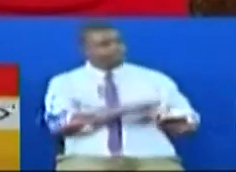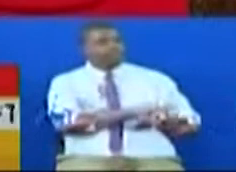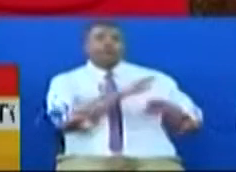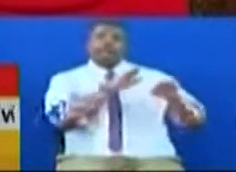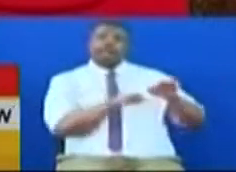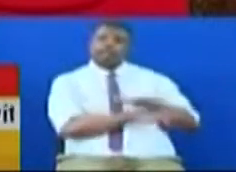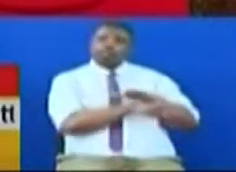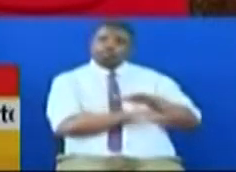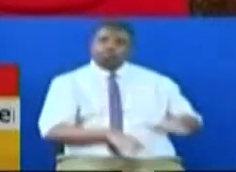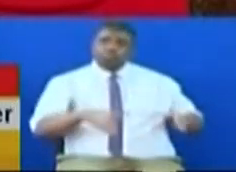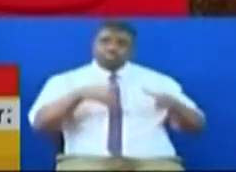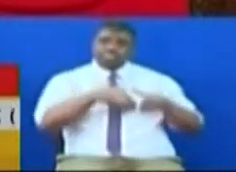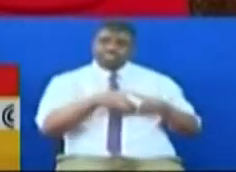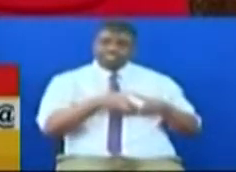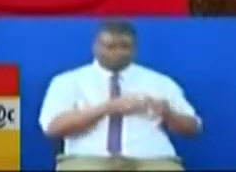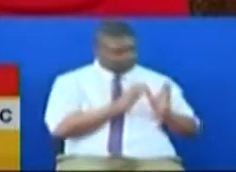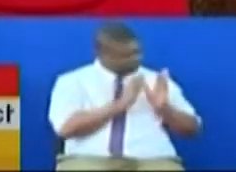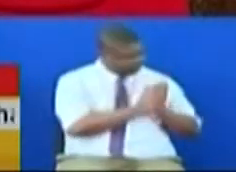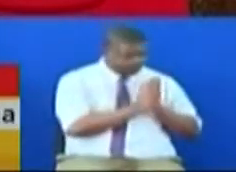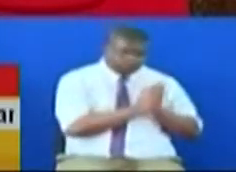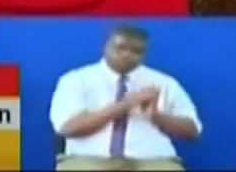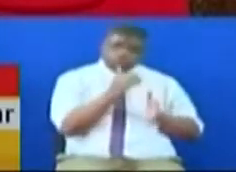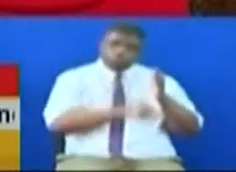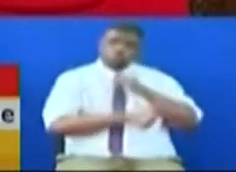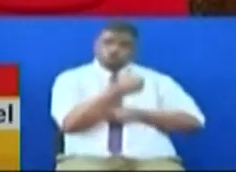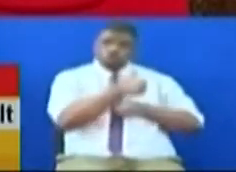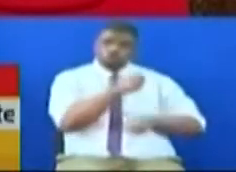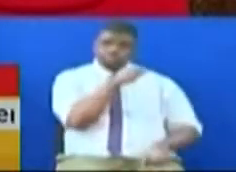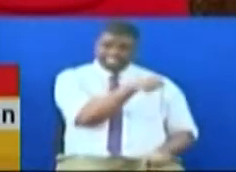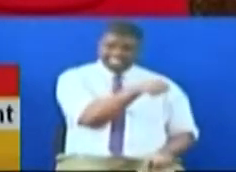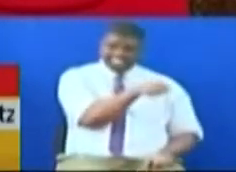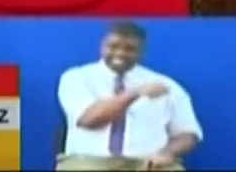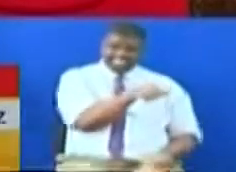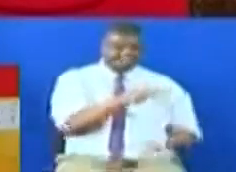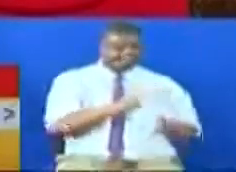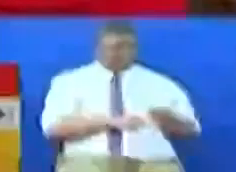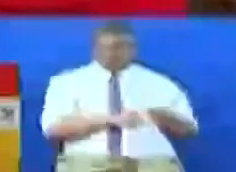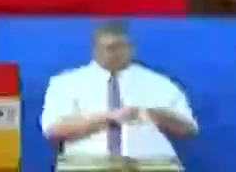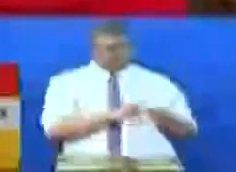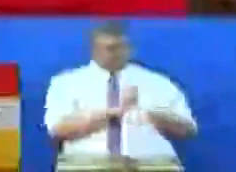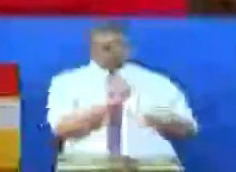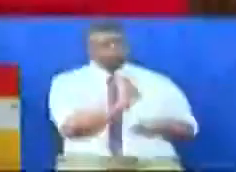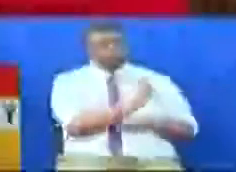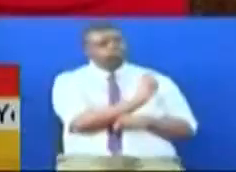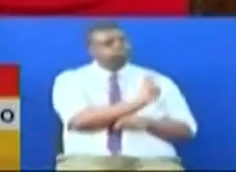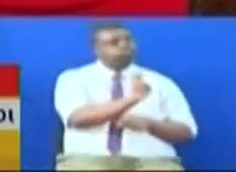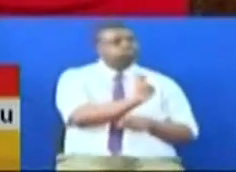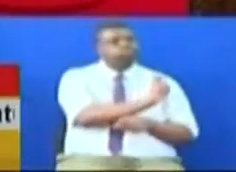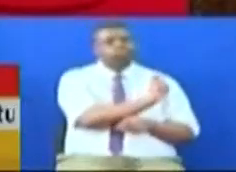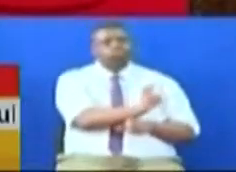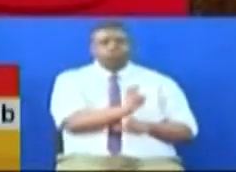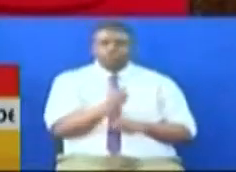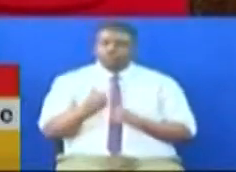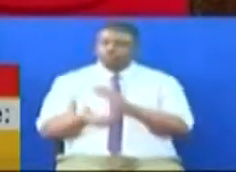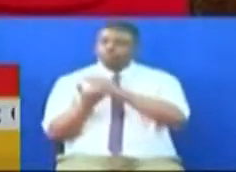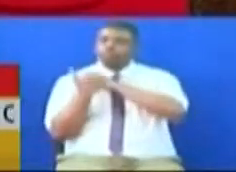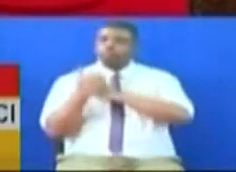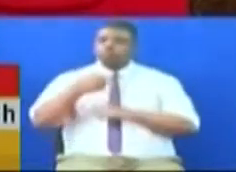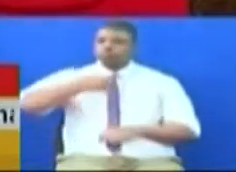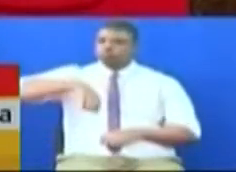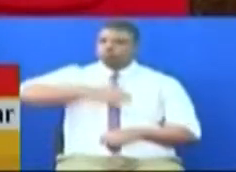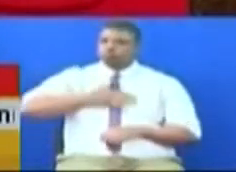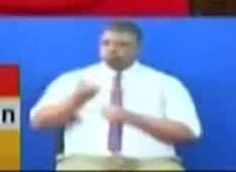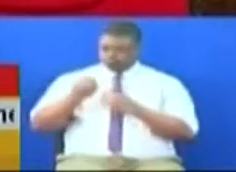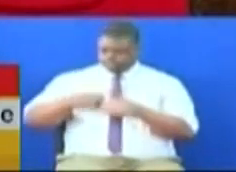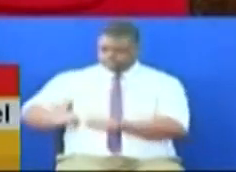wa kamati Mheshimiwa Aeshi kwa uongozi na namna ambavyo wametusimamia ili kutimiza majukumu ambayo Mheshimiwa